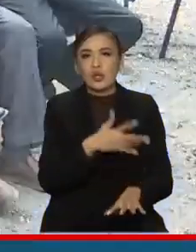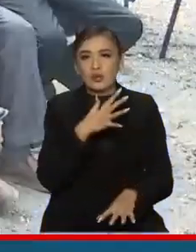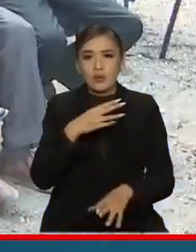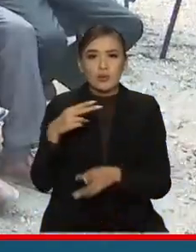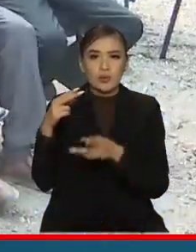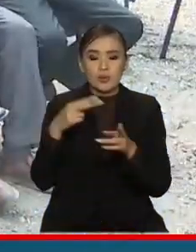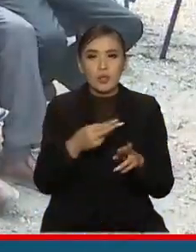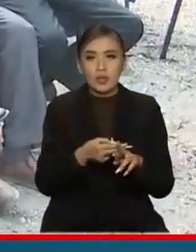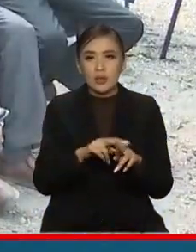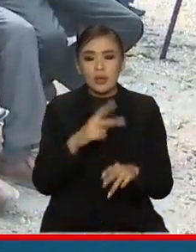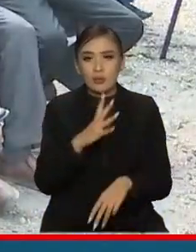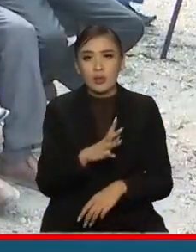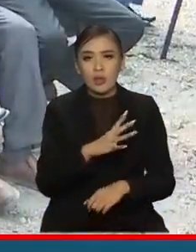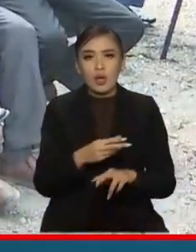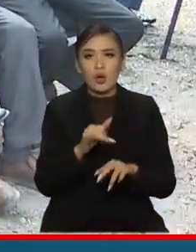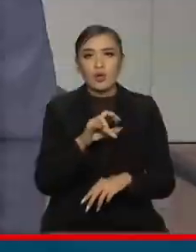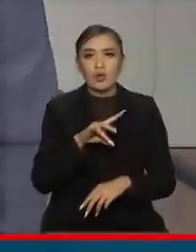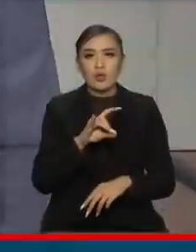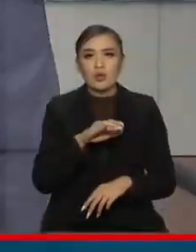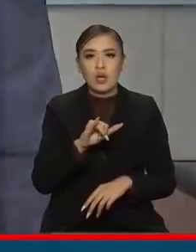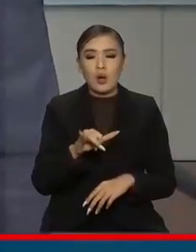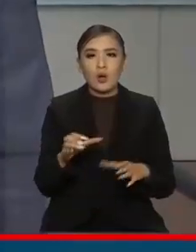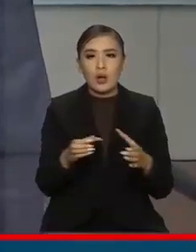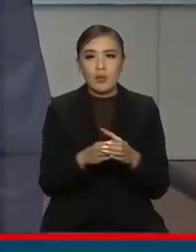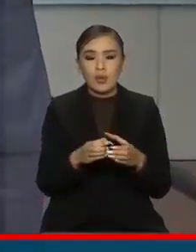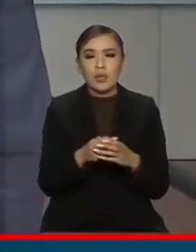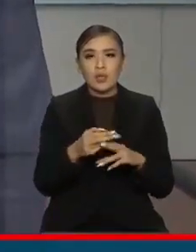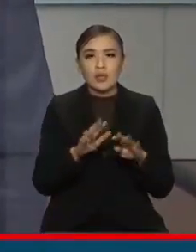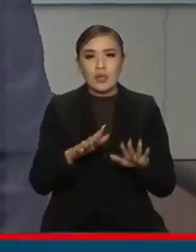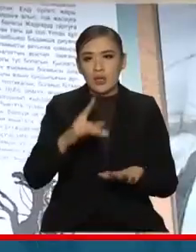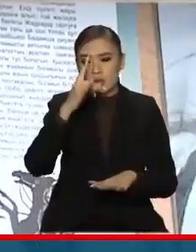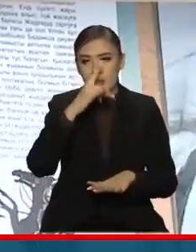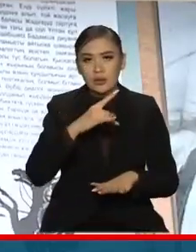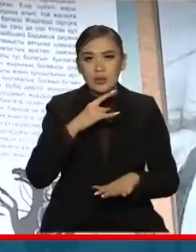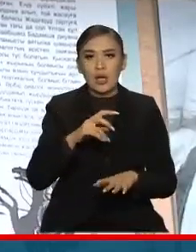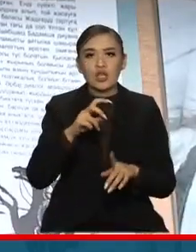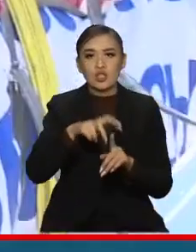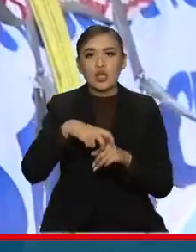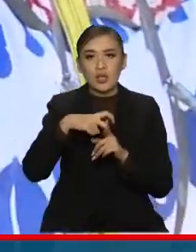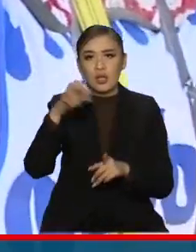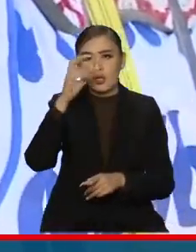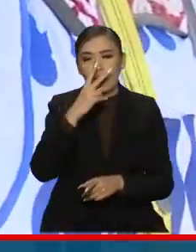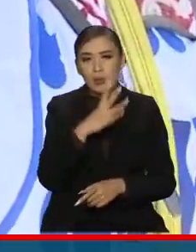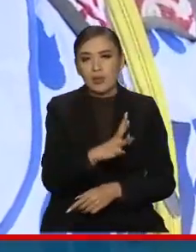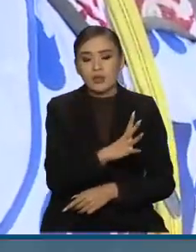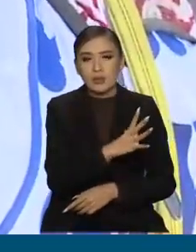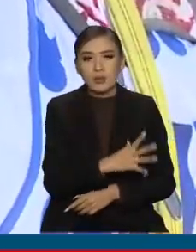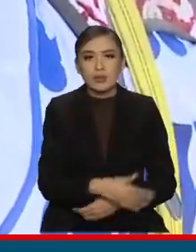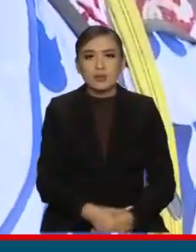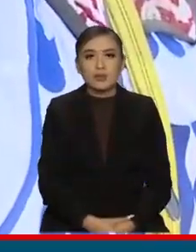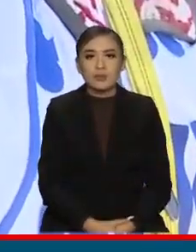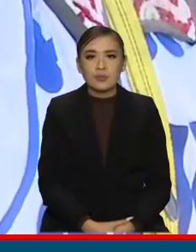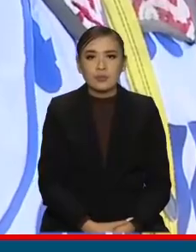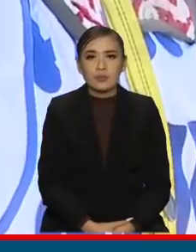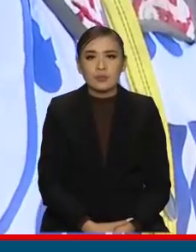ақ сүрінген еді. Осы жолы Ұлытау командасының құрамы тек қазақтың қарабайыр жылқыларынан жасақталды. Биылдыққа енді Алла қаласа ұтамыз ба